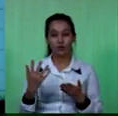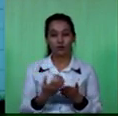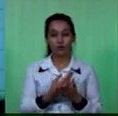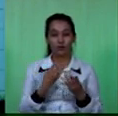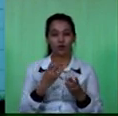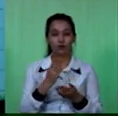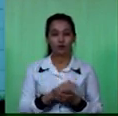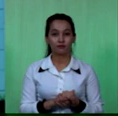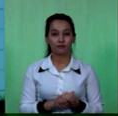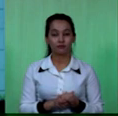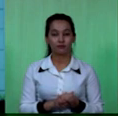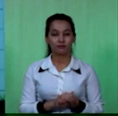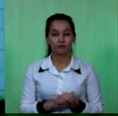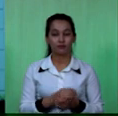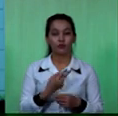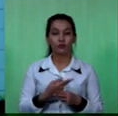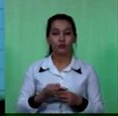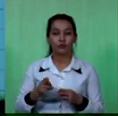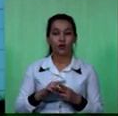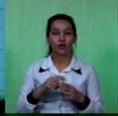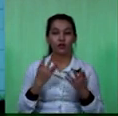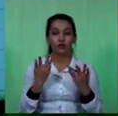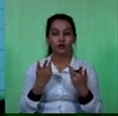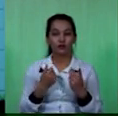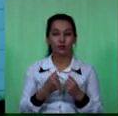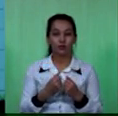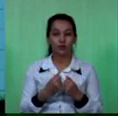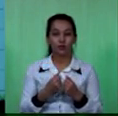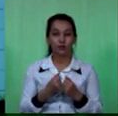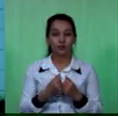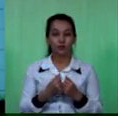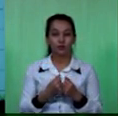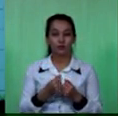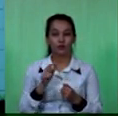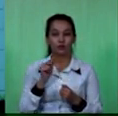topishimiz kerak. Demak, biz yechimda birinchi navbatda